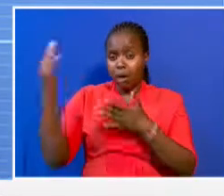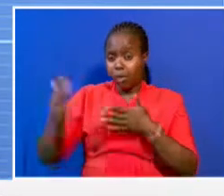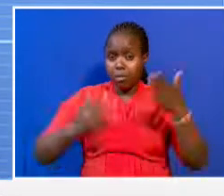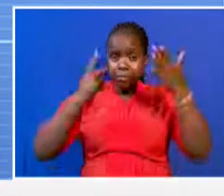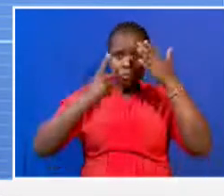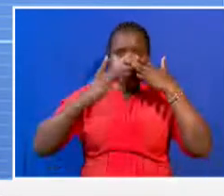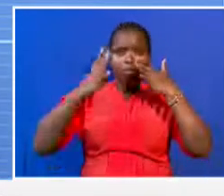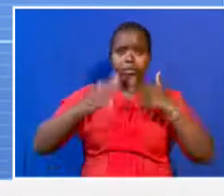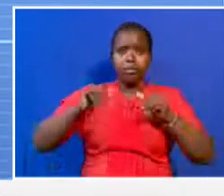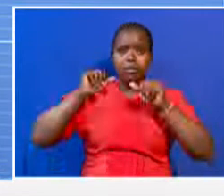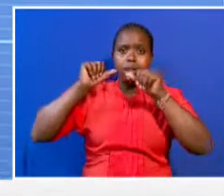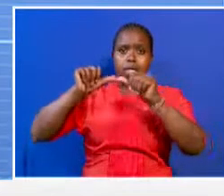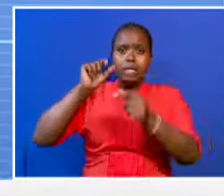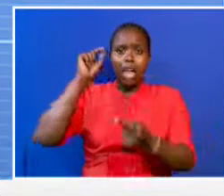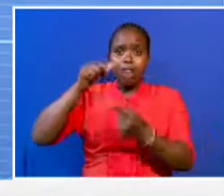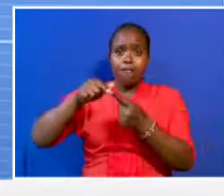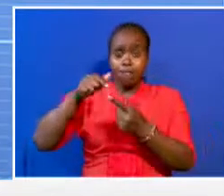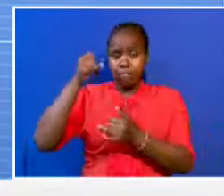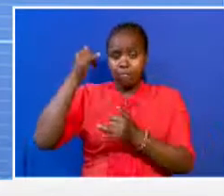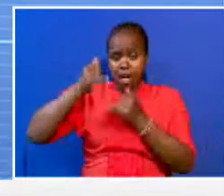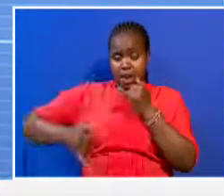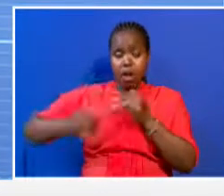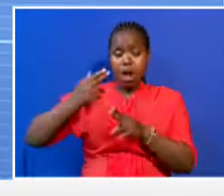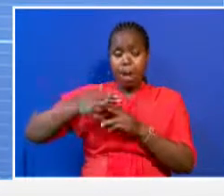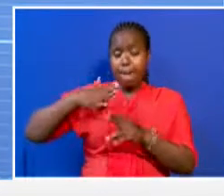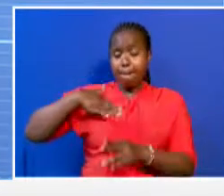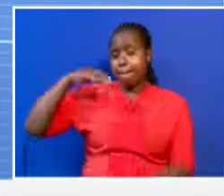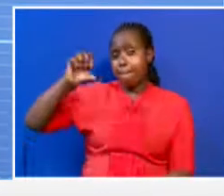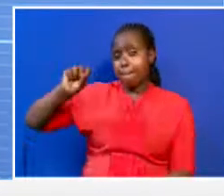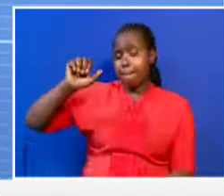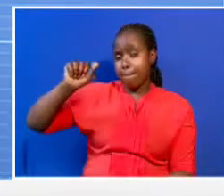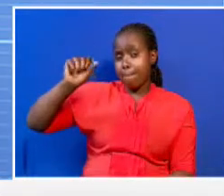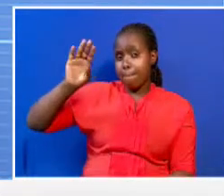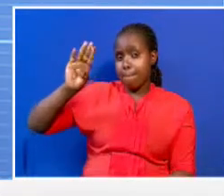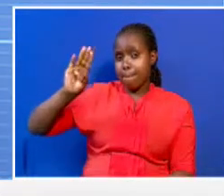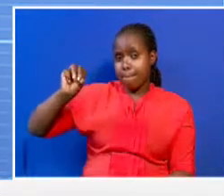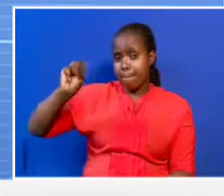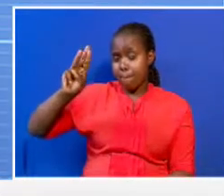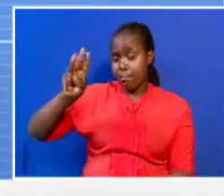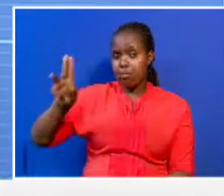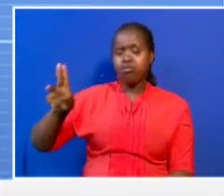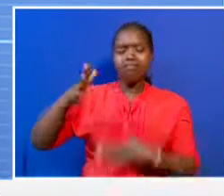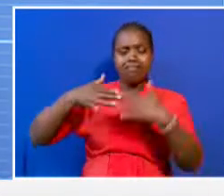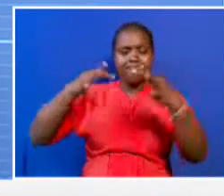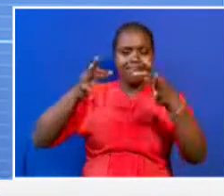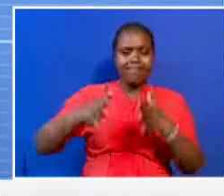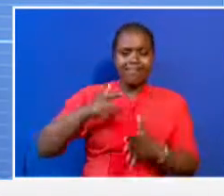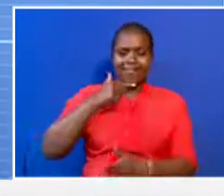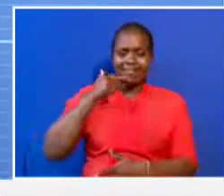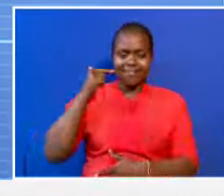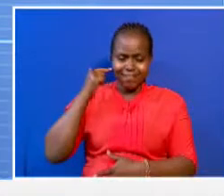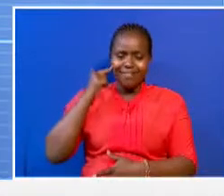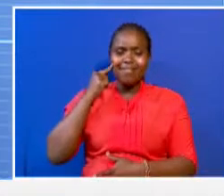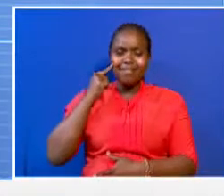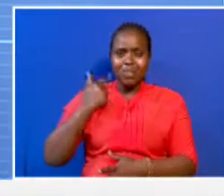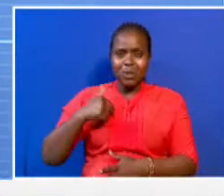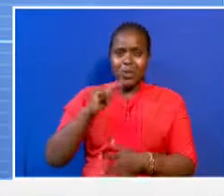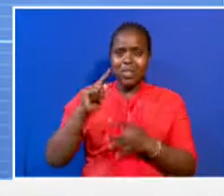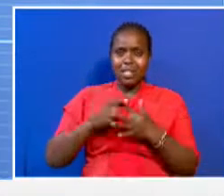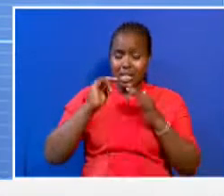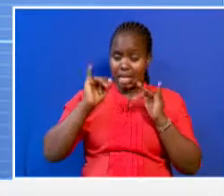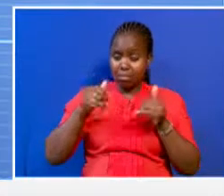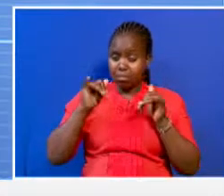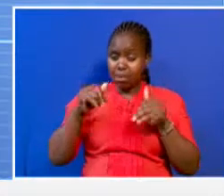Penzi mtazamaji, tuandamane hadi tamati. Mimi ni Chris Sambu, atakayekuwa nafasiri taarifa hizi kwenye lugha ya ishara ni Edith Koros, na tunaanza taarifa